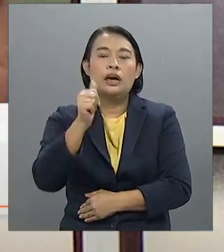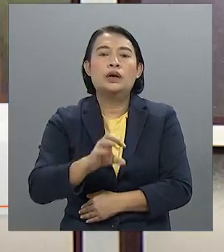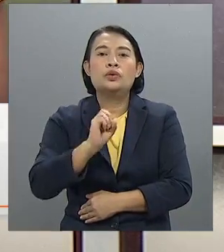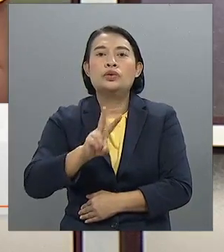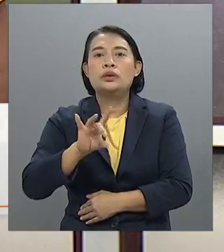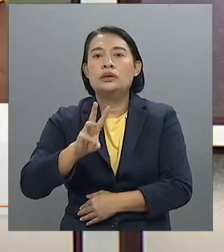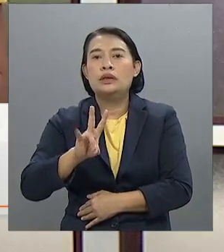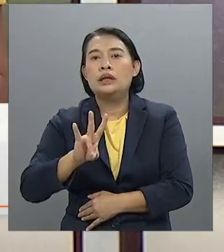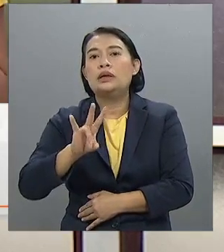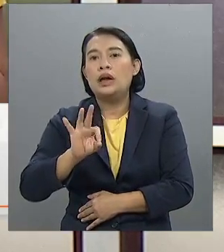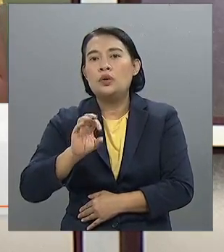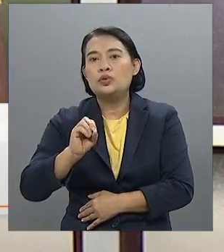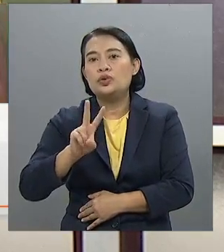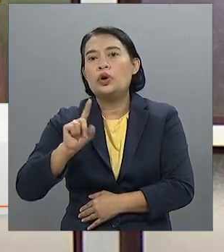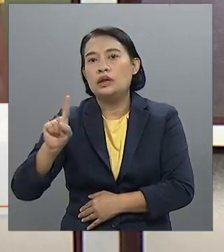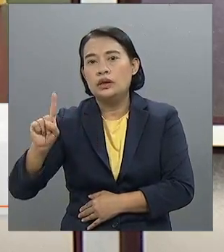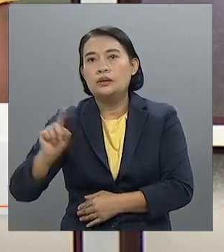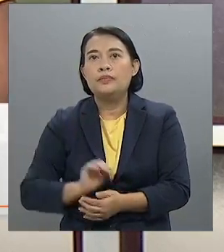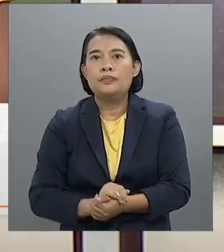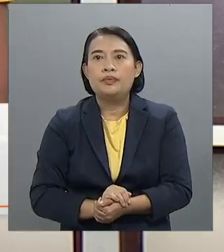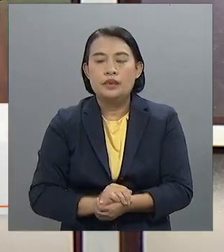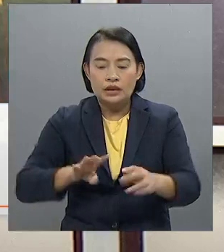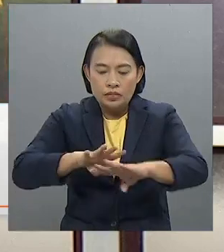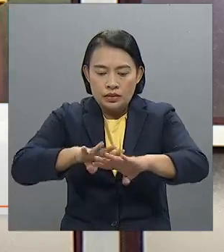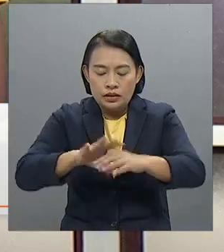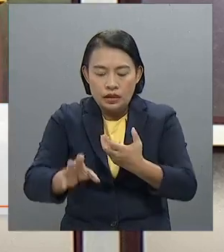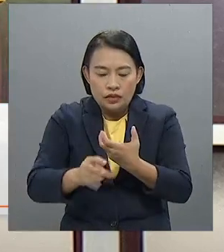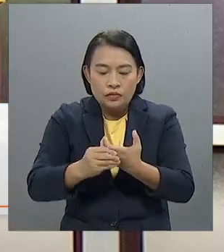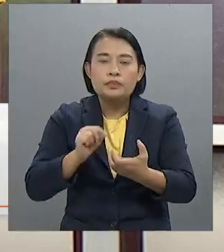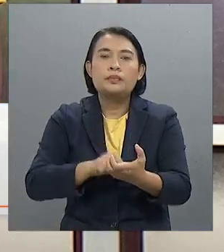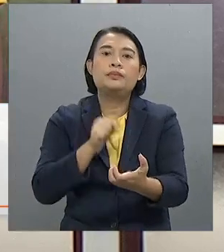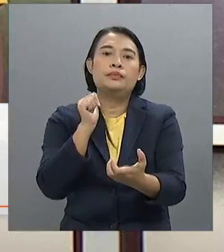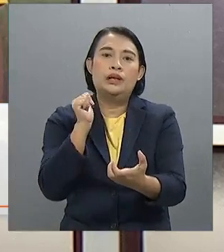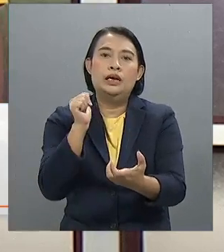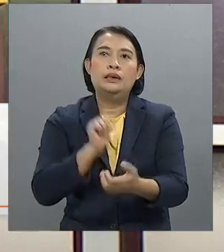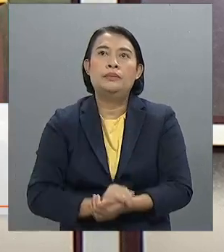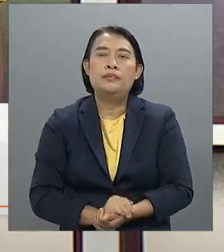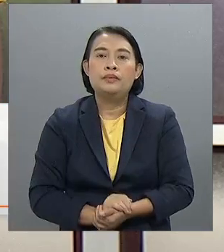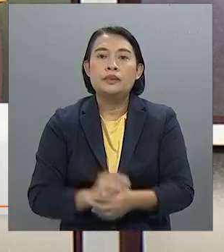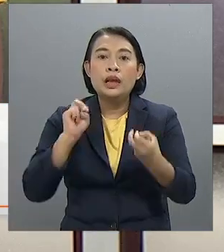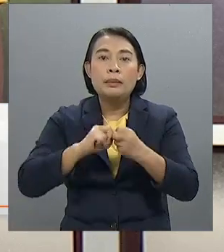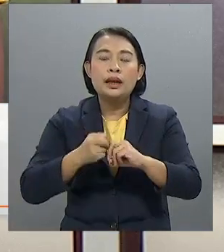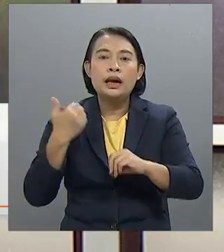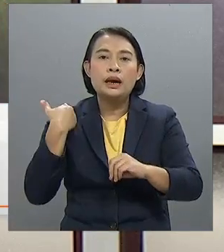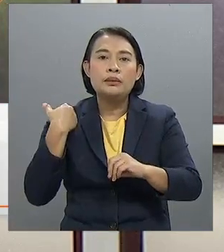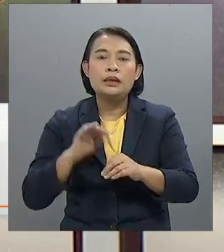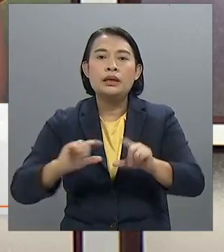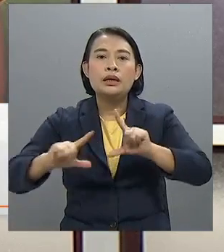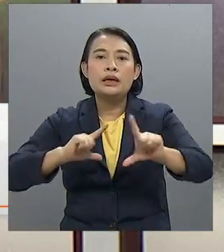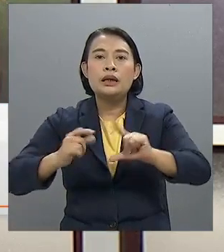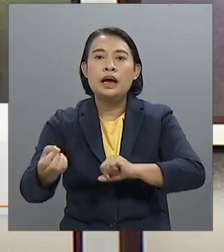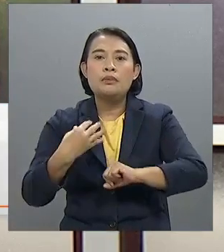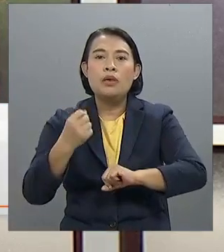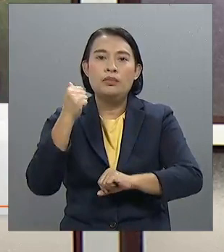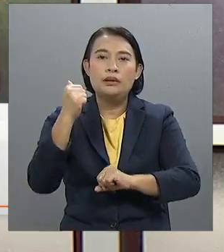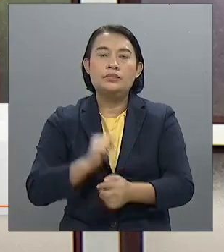02-790-2111ค่ะรวมถึงคุณสามารถสแกน QR code หน้าจอเก็บเอาไว้วันใดวันหนึ่งมีปัญหาส่งไลน์มาร้องทุกข์กันได้นะคะป้ายแรก